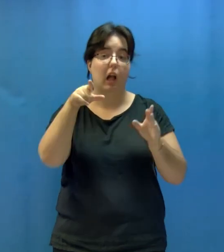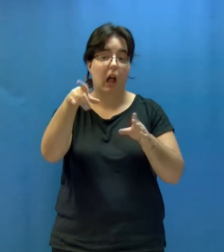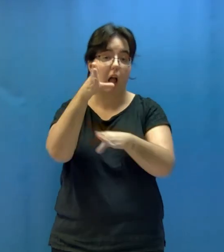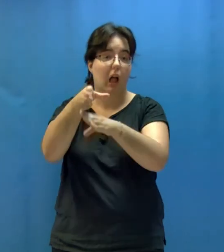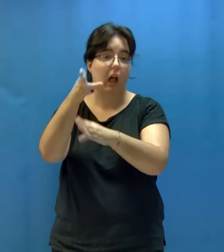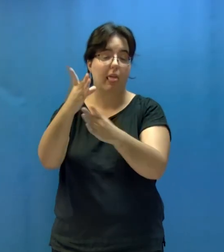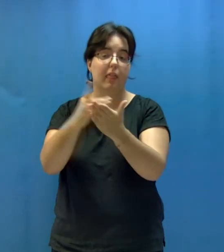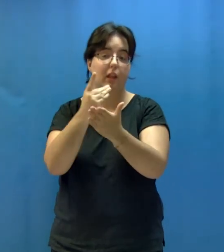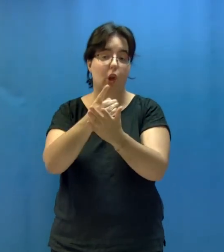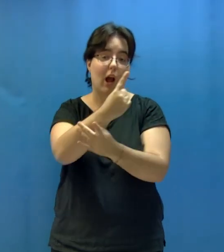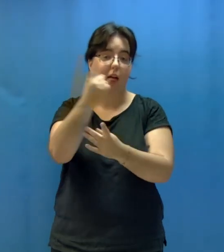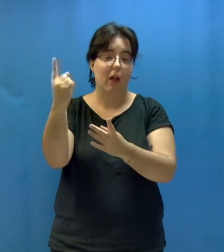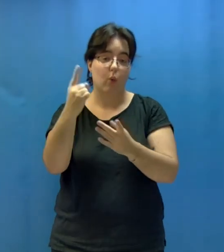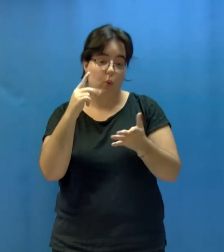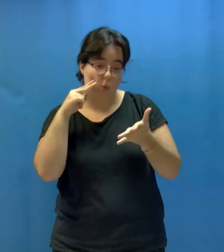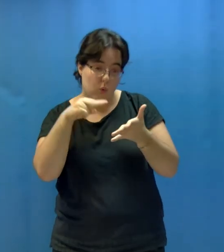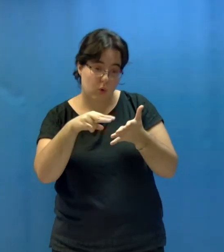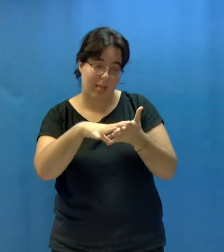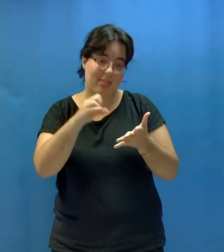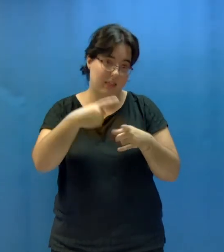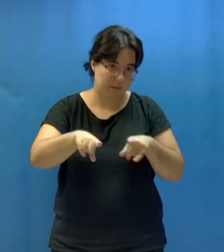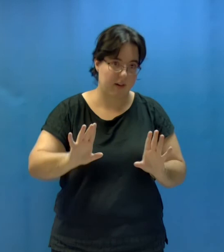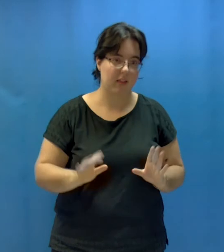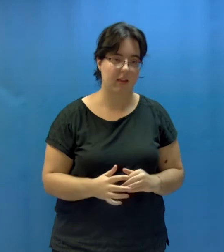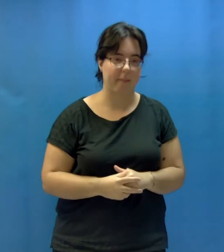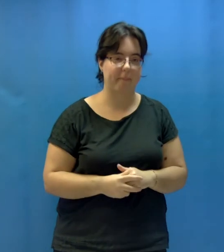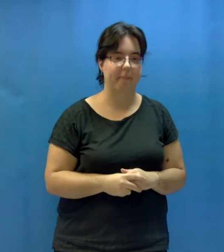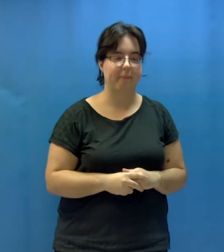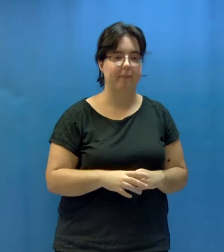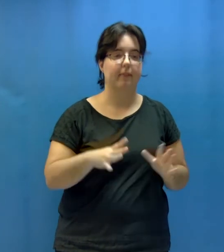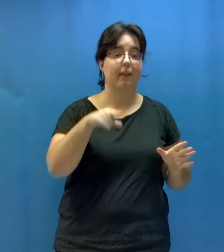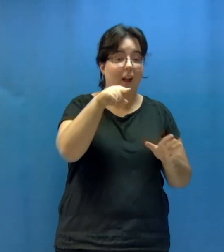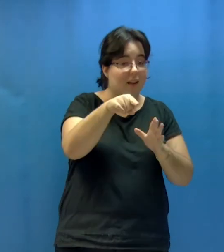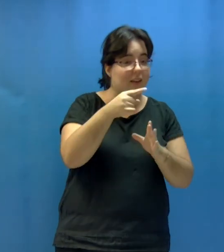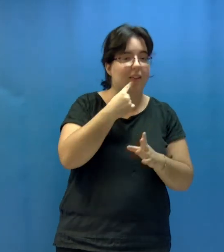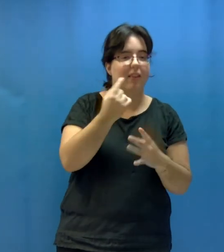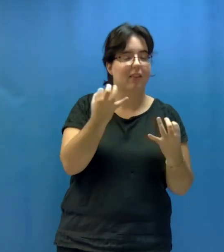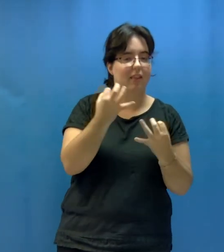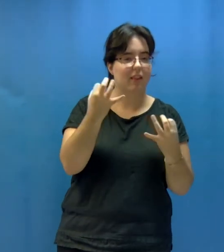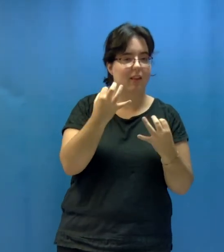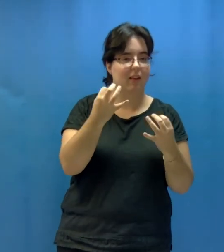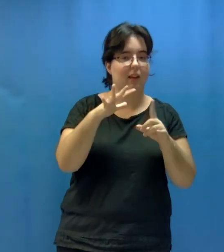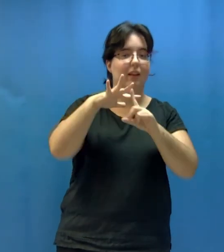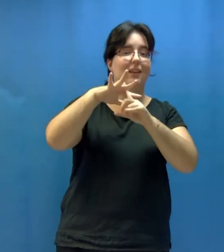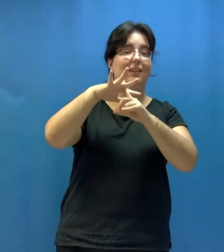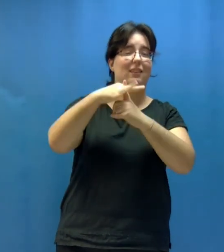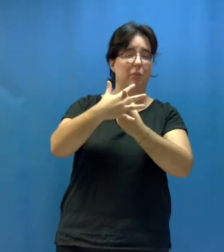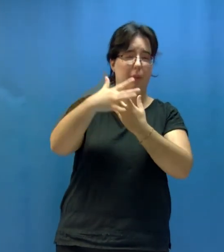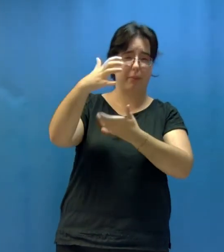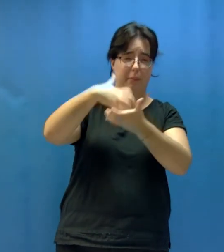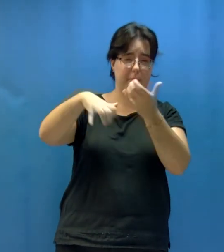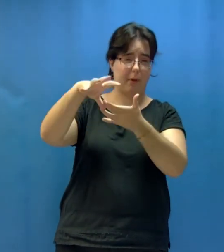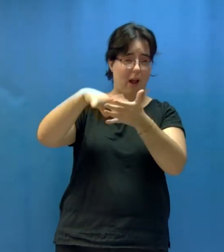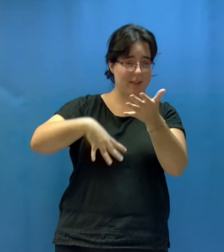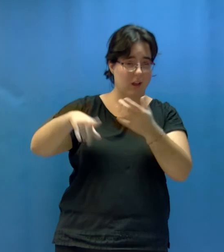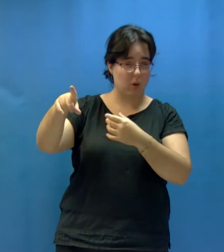un els interpreta com vol. El que vam dir allí i el que vam anar a dir allí era que la situació de conflicte a Catalunya